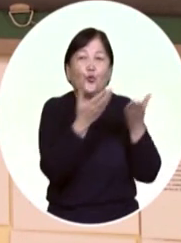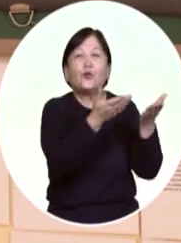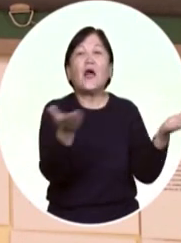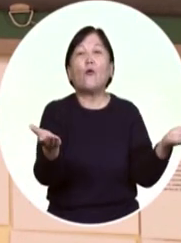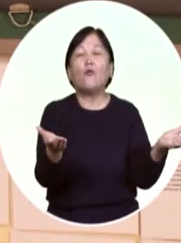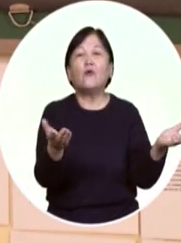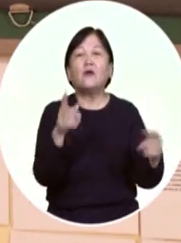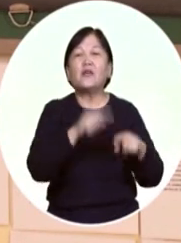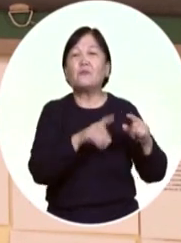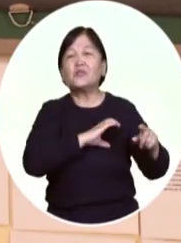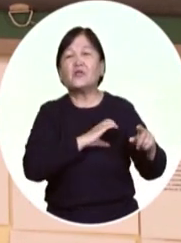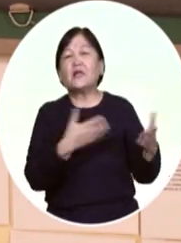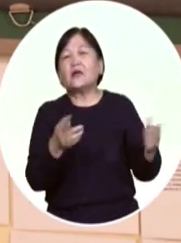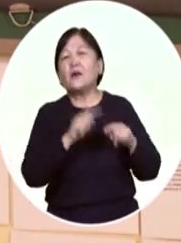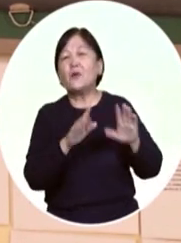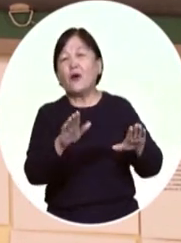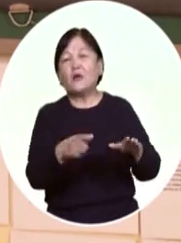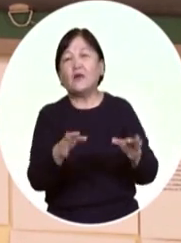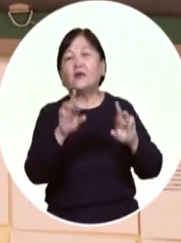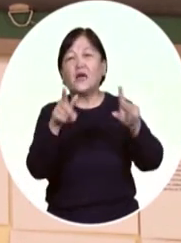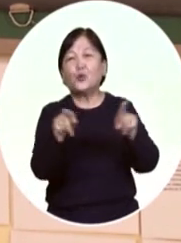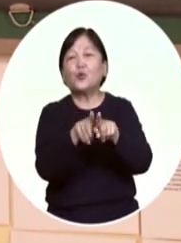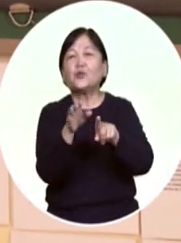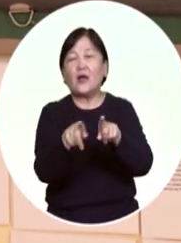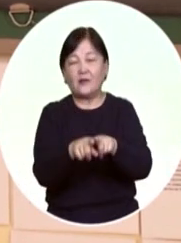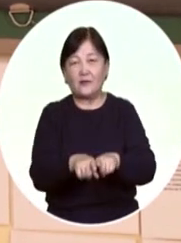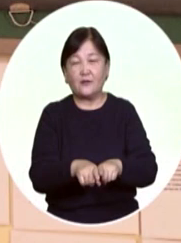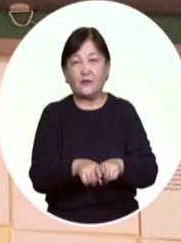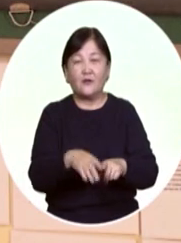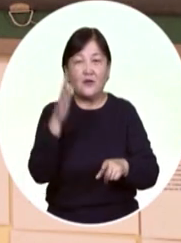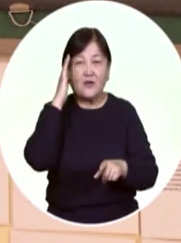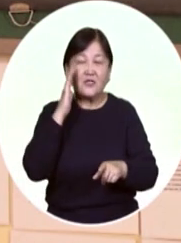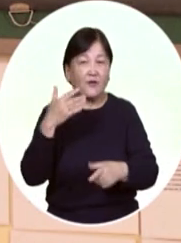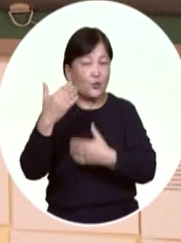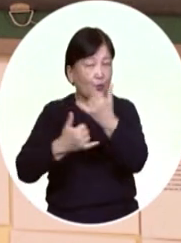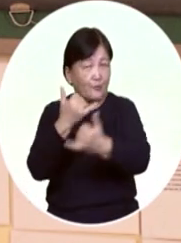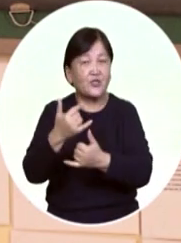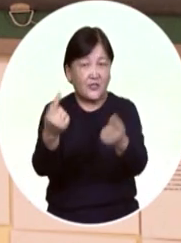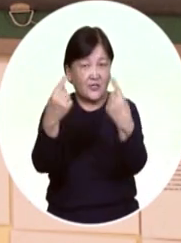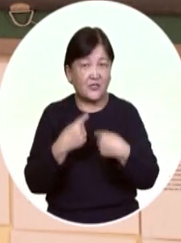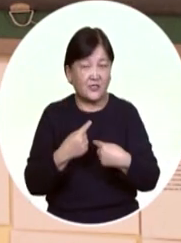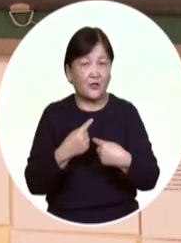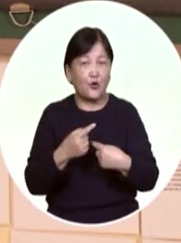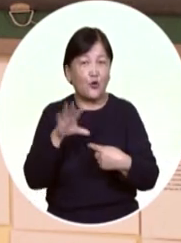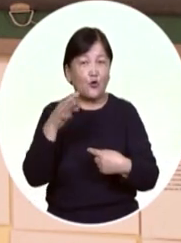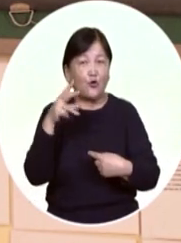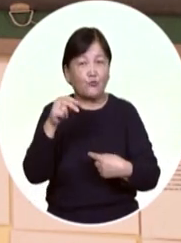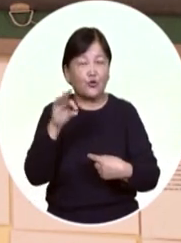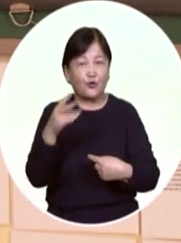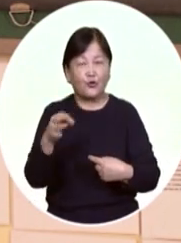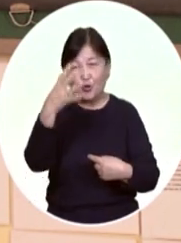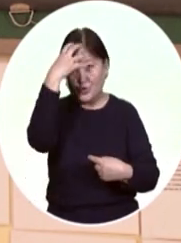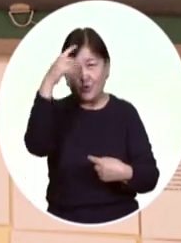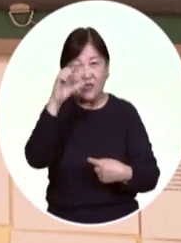нарт ямар сэтгэл зүй төрөх вэ? Яг түүнтэй адилхан тэр ээж аваас уламж ирсэн тэр хүмүүст дахиад тэр төр засгийн бодолд